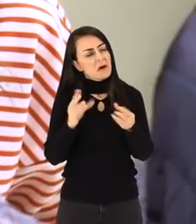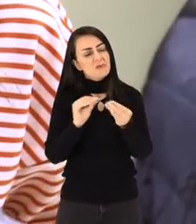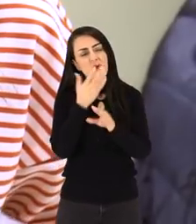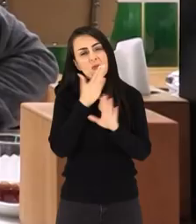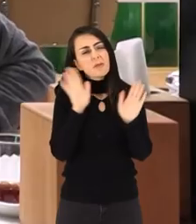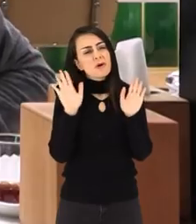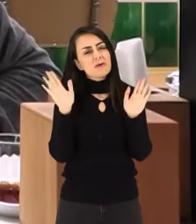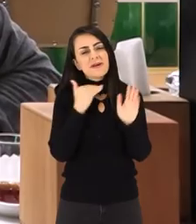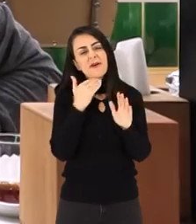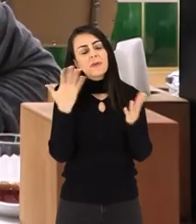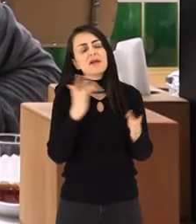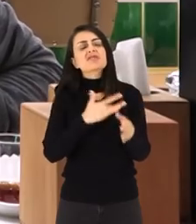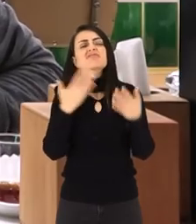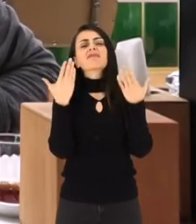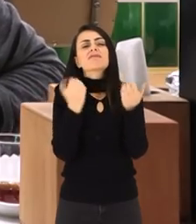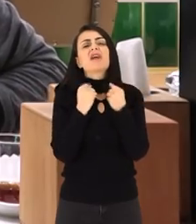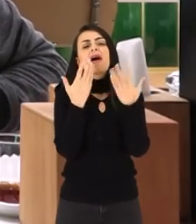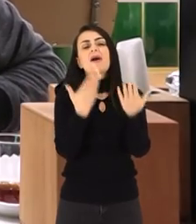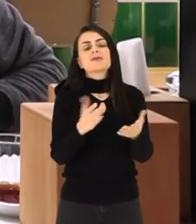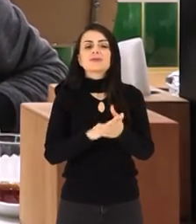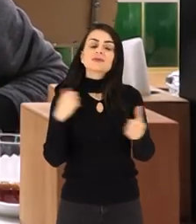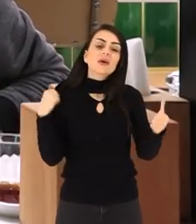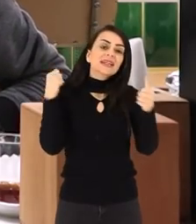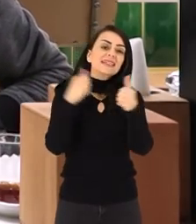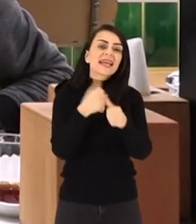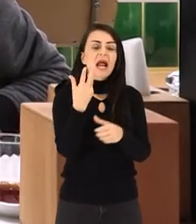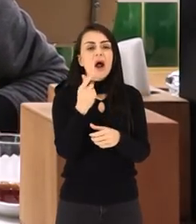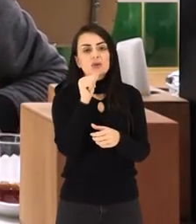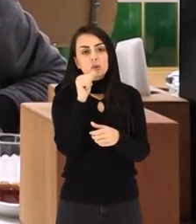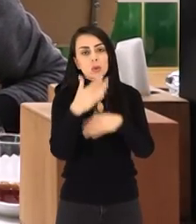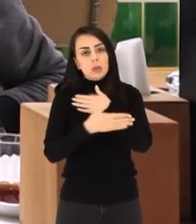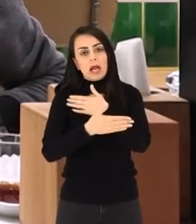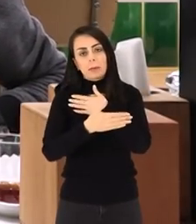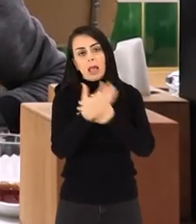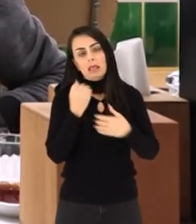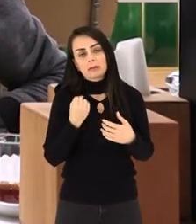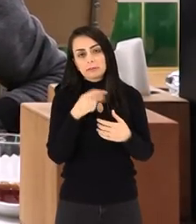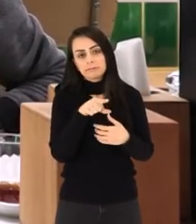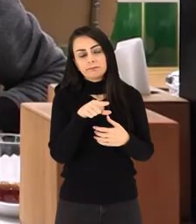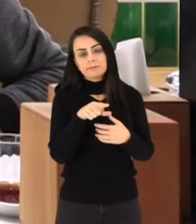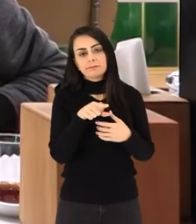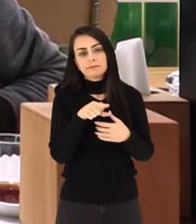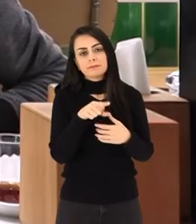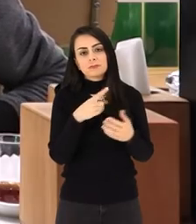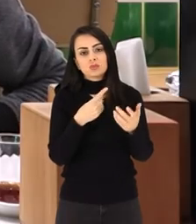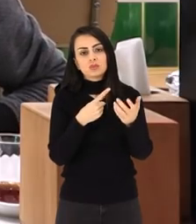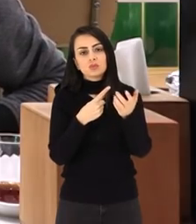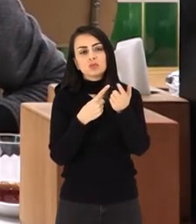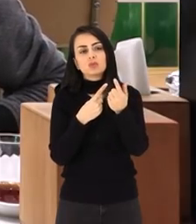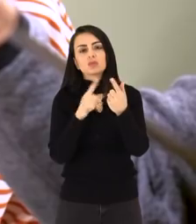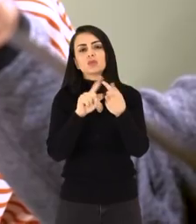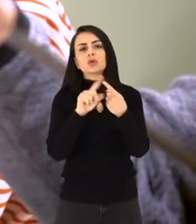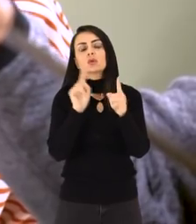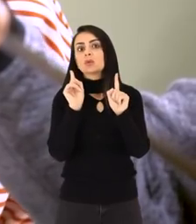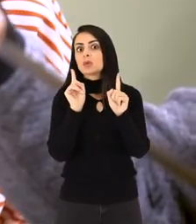Fark etmez ya, canın sağ olsun. Nedir yani? Sonra tekrar bir su yardımı alıyorum ben. Bence sen de al. Şu parmağı